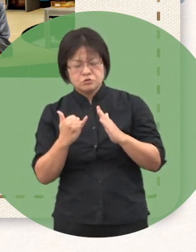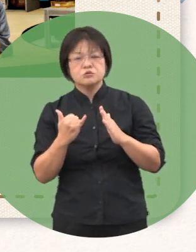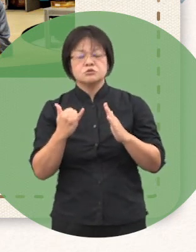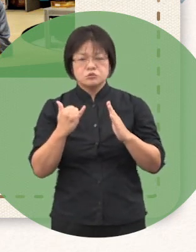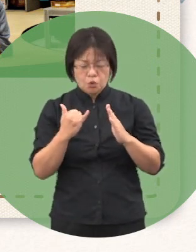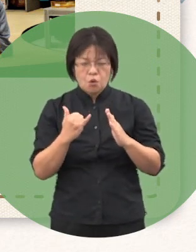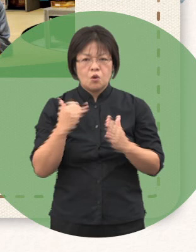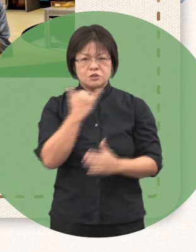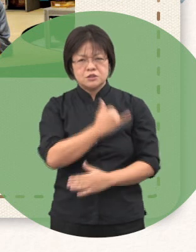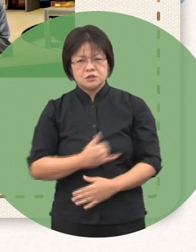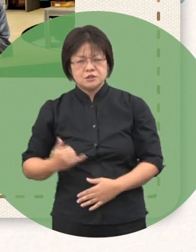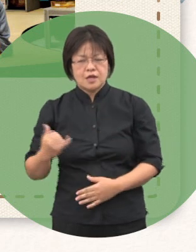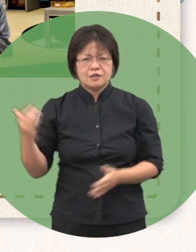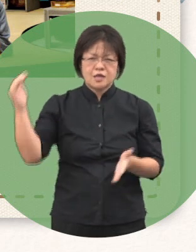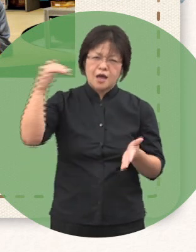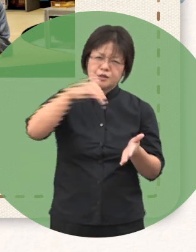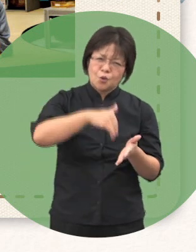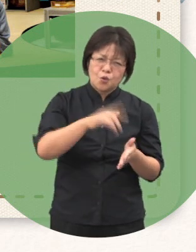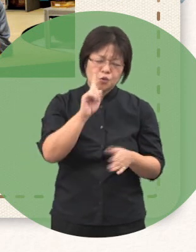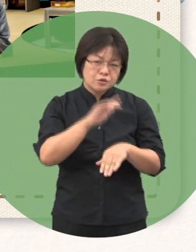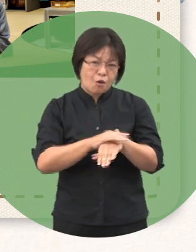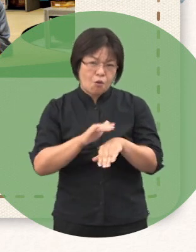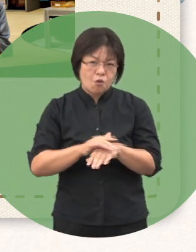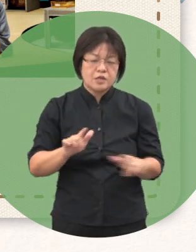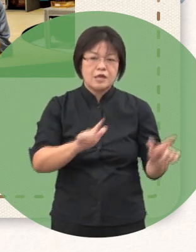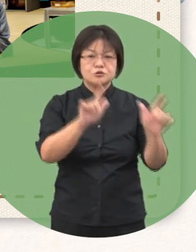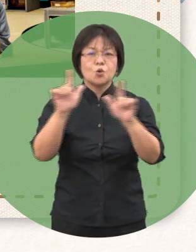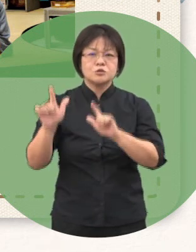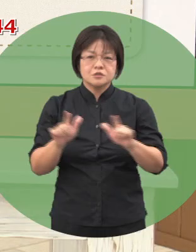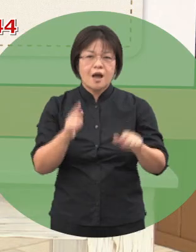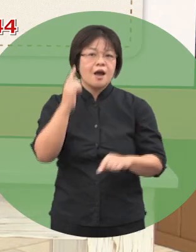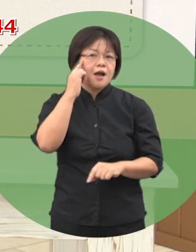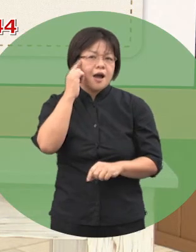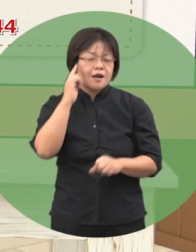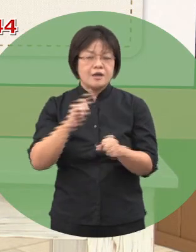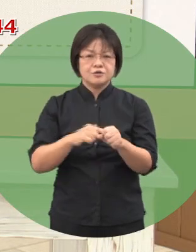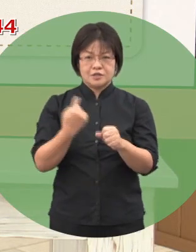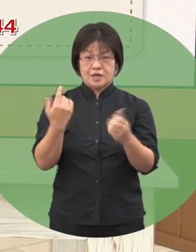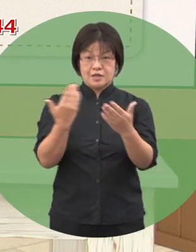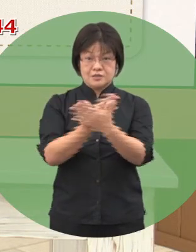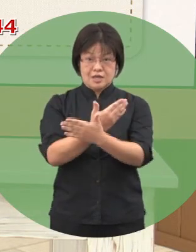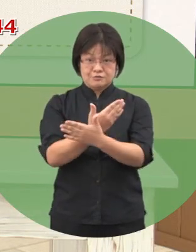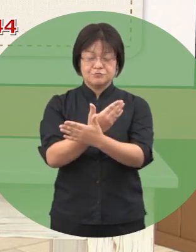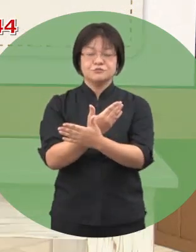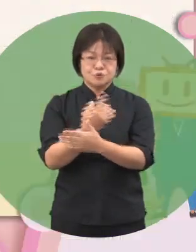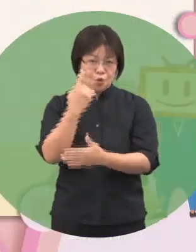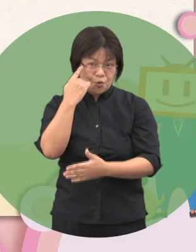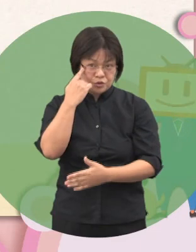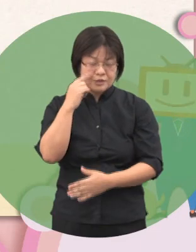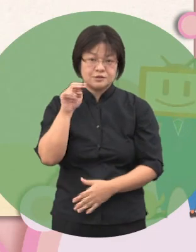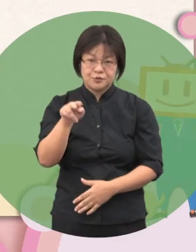どのように過ごすべきなのか考えるきっかけにもなります。ぜひご覧ください。